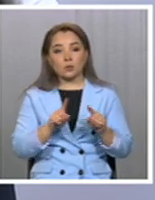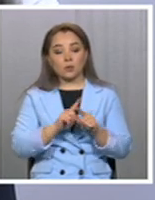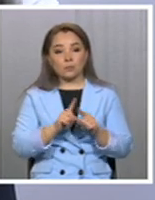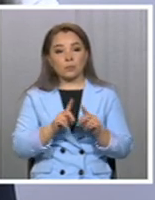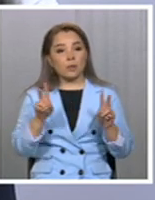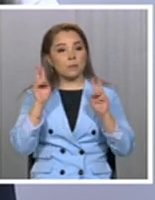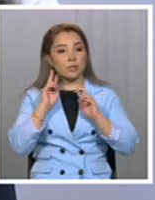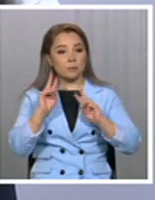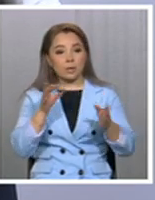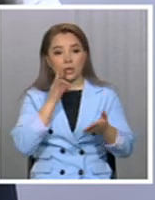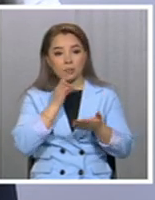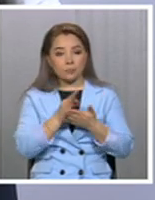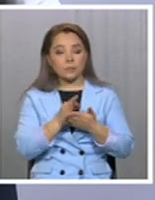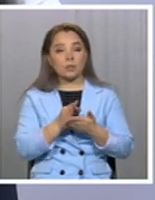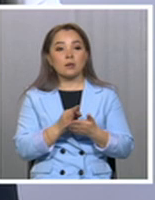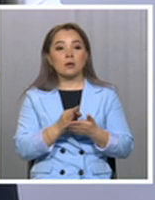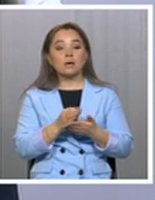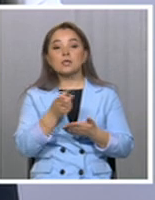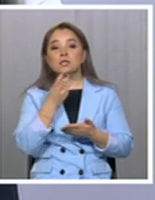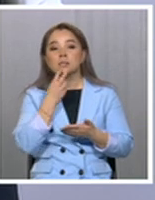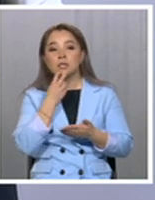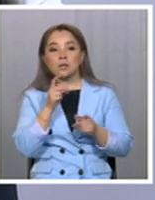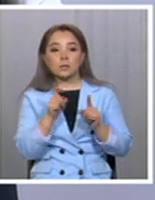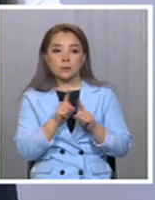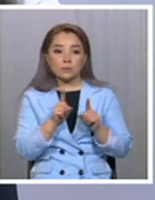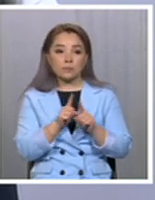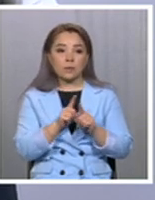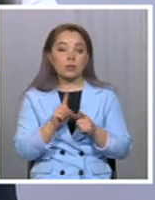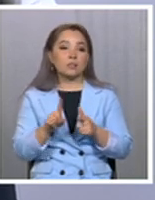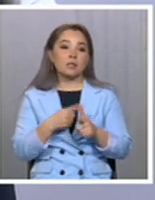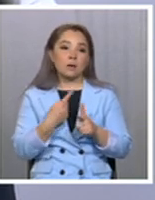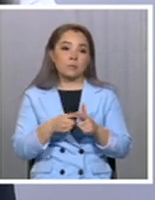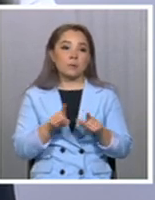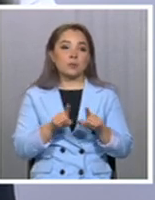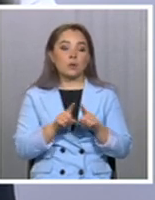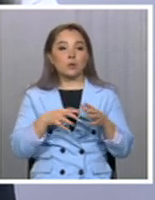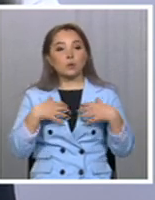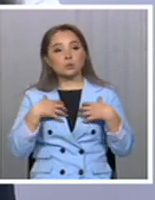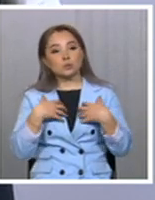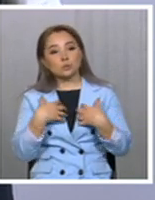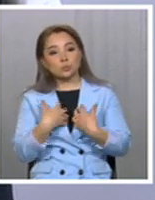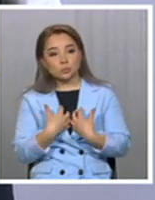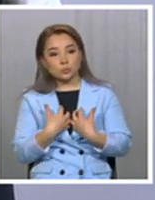беймәлім. Бірде күлімсіреп отырған, немесе бірде тұңғиыққа